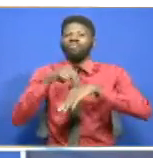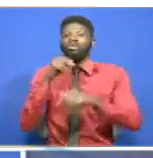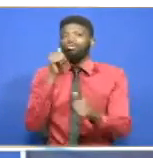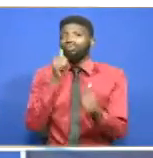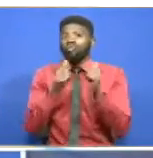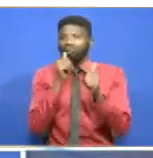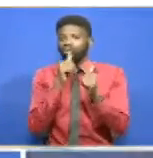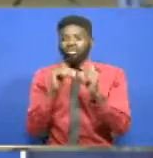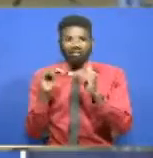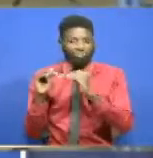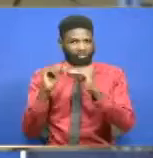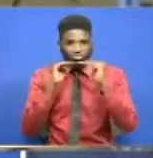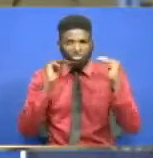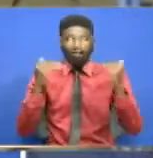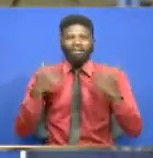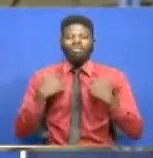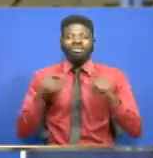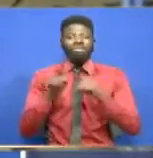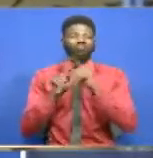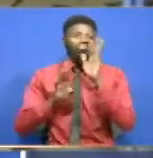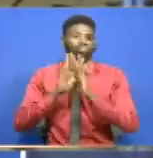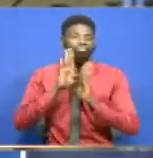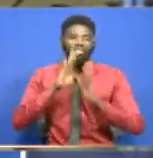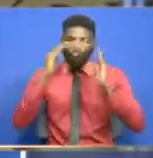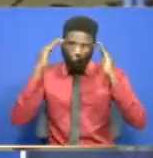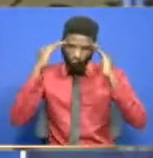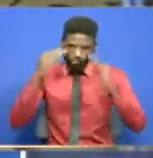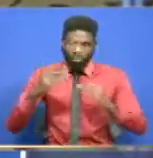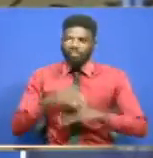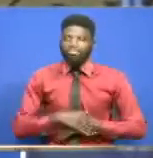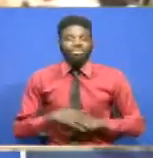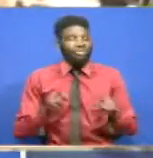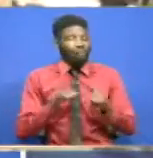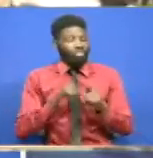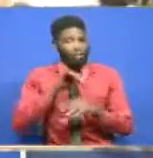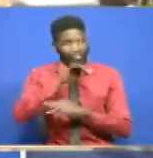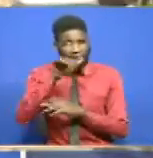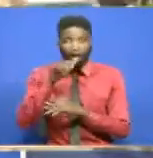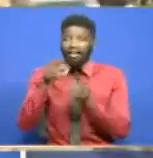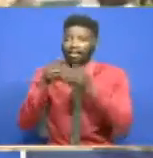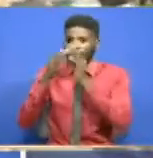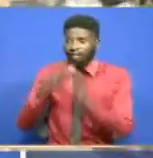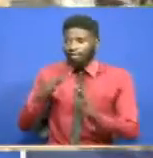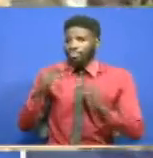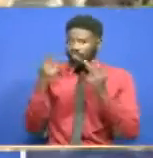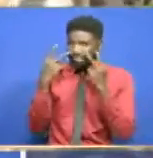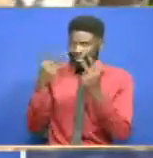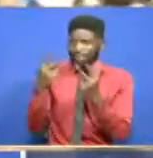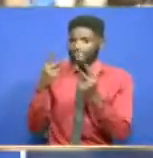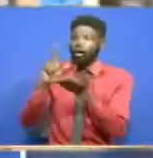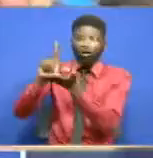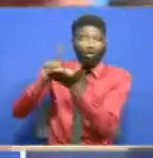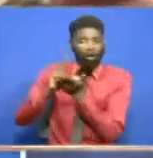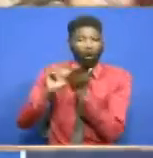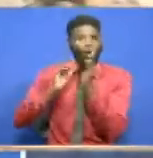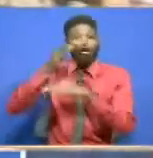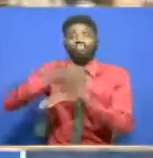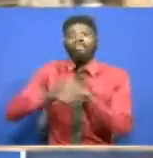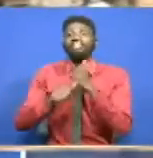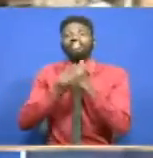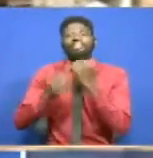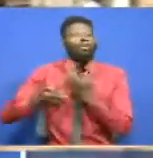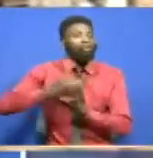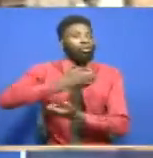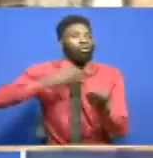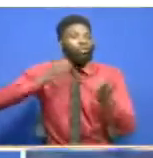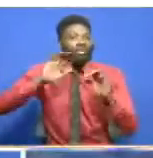and development. Aidha, walitaka viongozi kutathmini athari za deni la kitaifa kwa uchumi wa taifa hili, huku imani ya umma